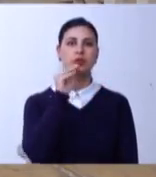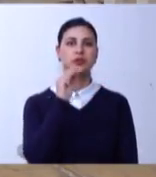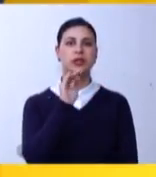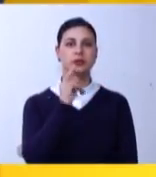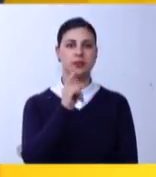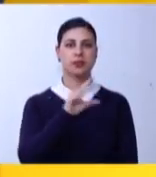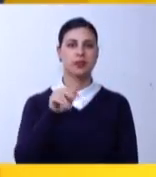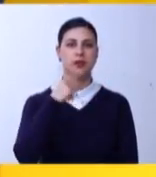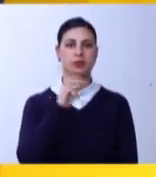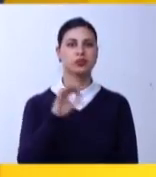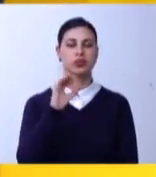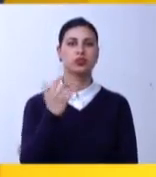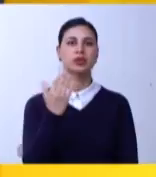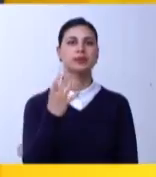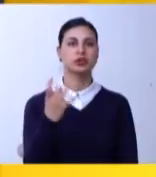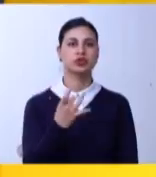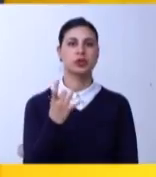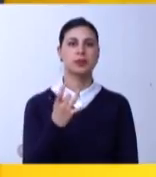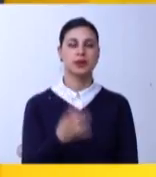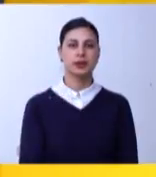ჩვენ საუბრობდით, რამდენჯერმე